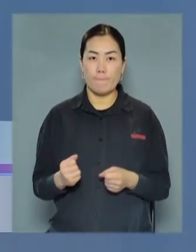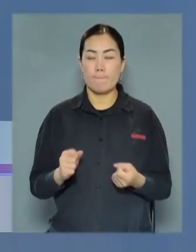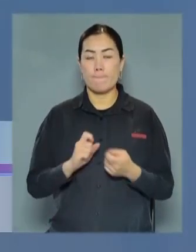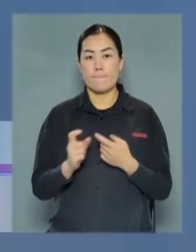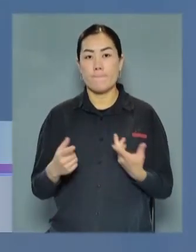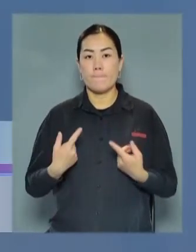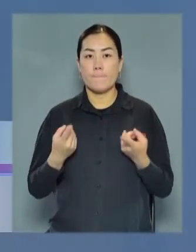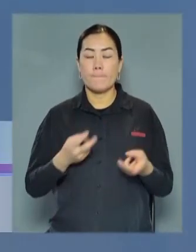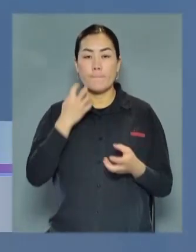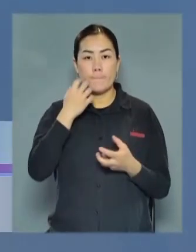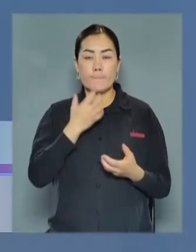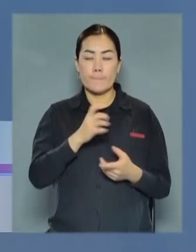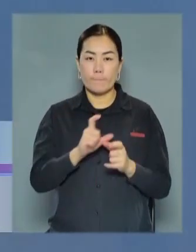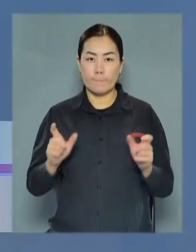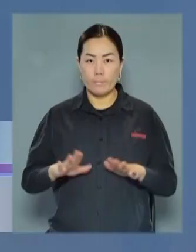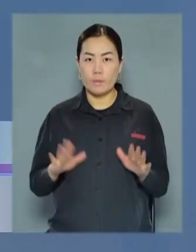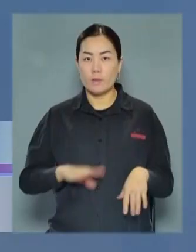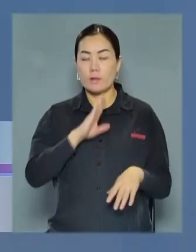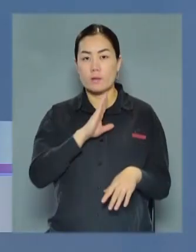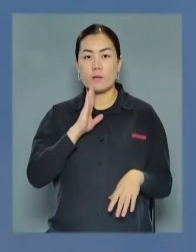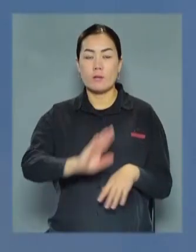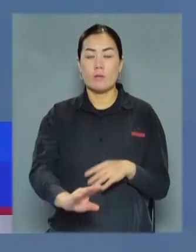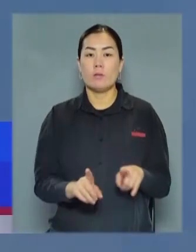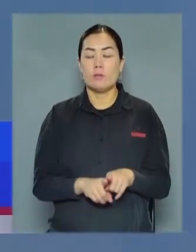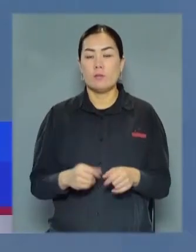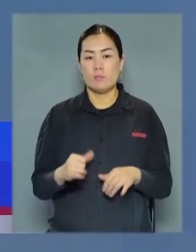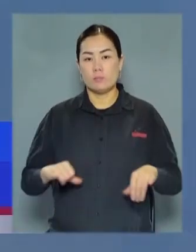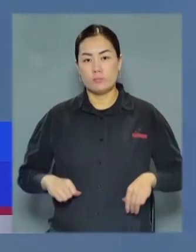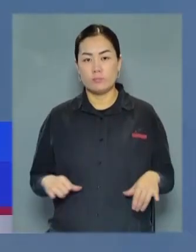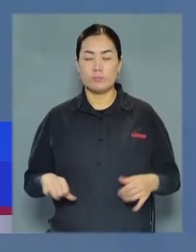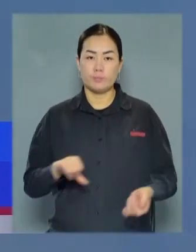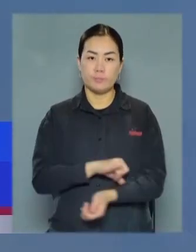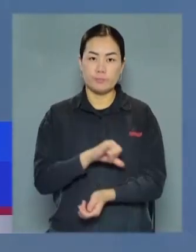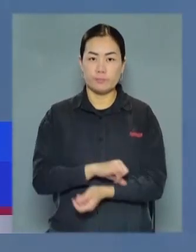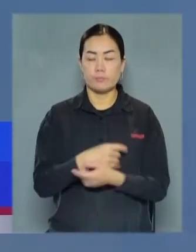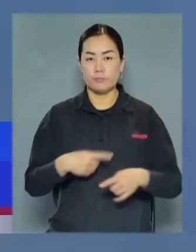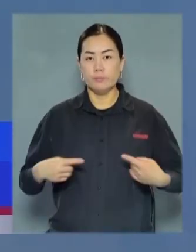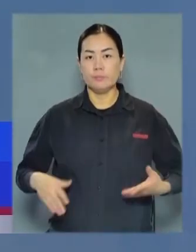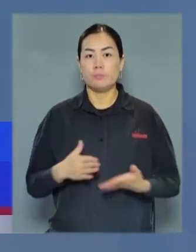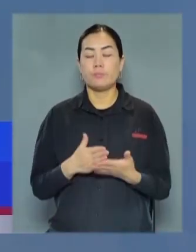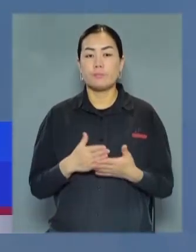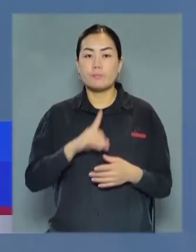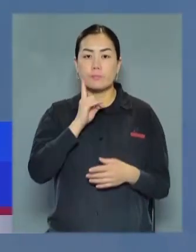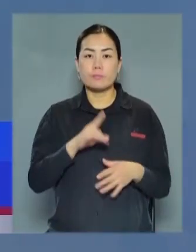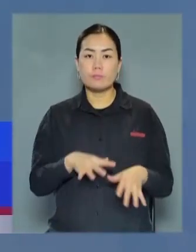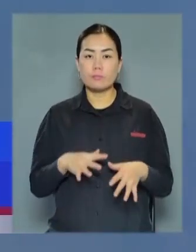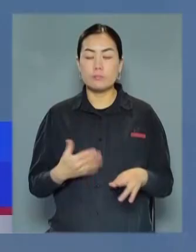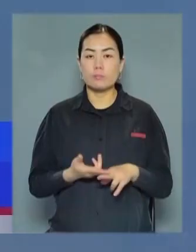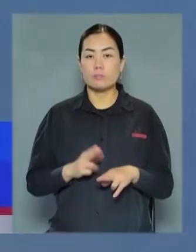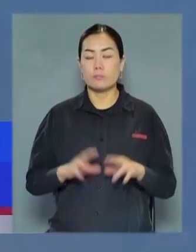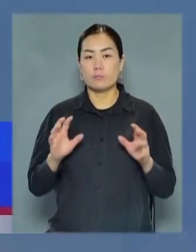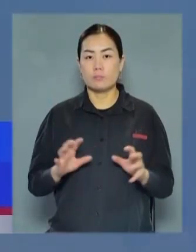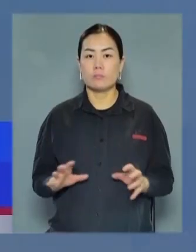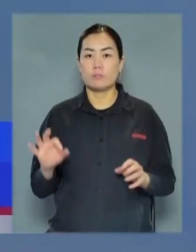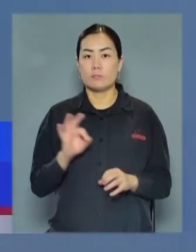буллинга ранняя беременность и злоупотребление наркотиками более того к сожалению от незнания